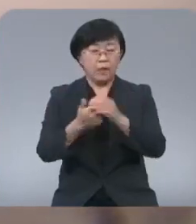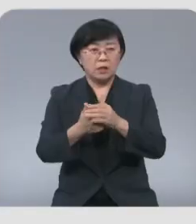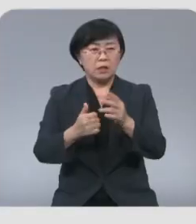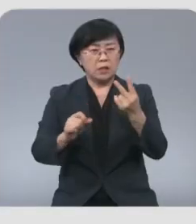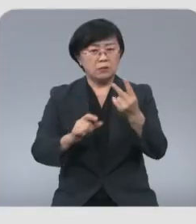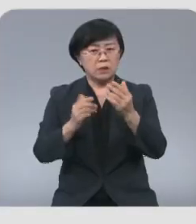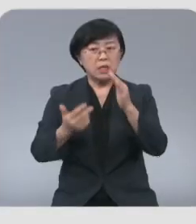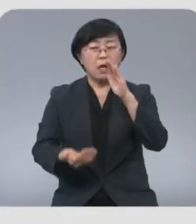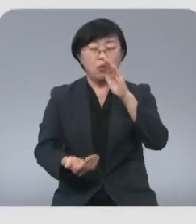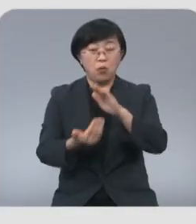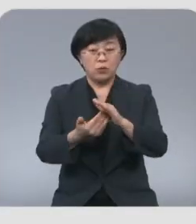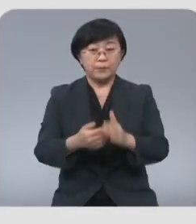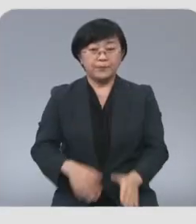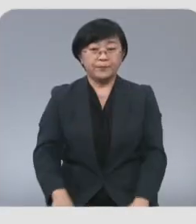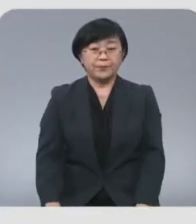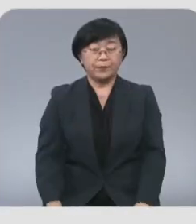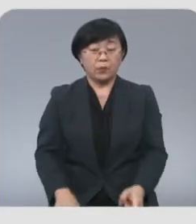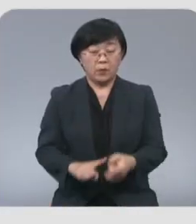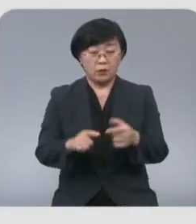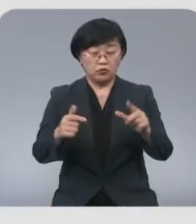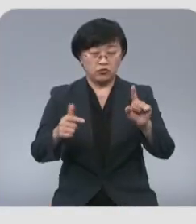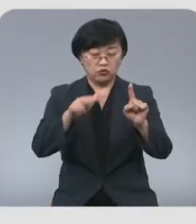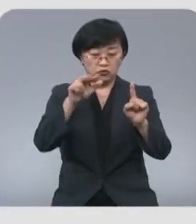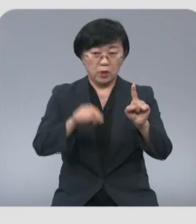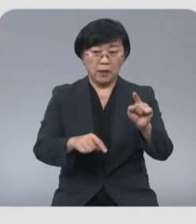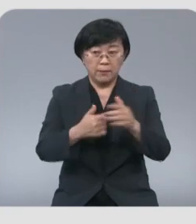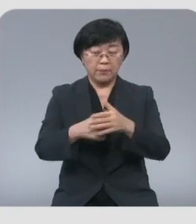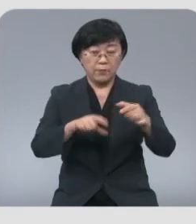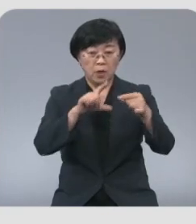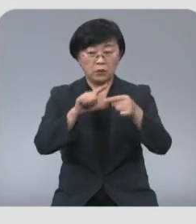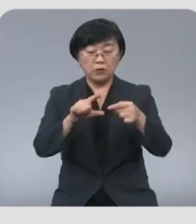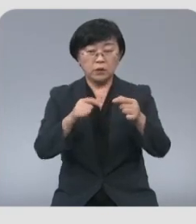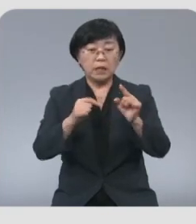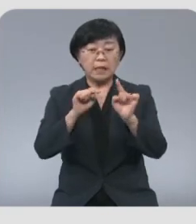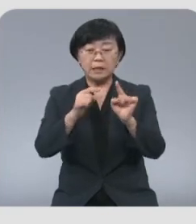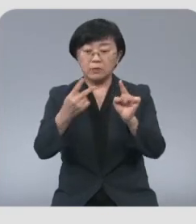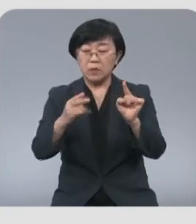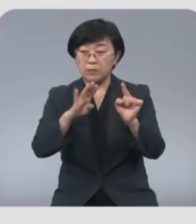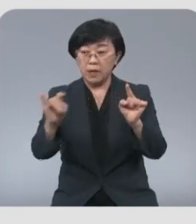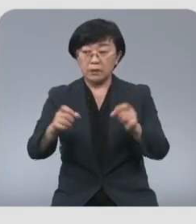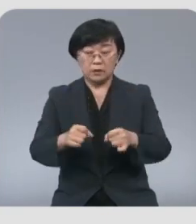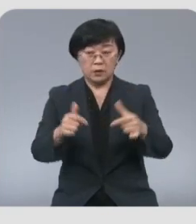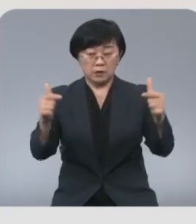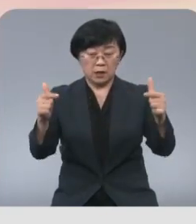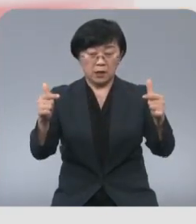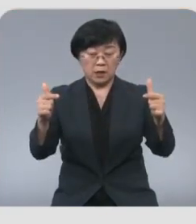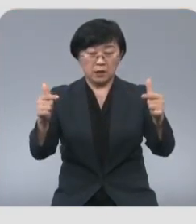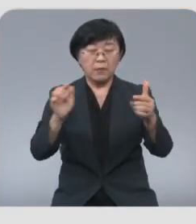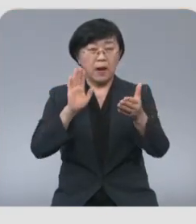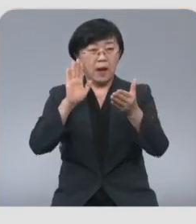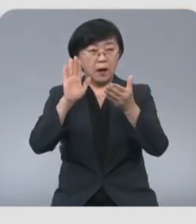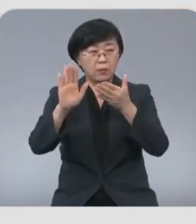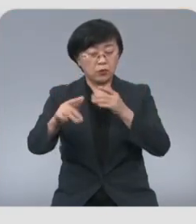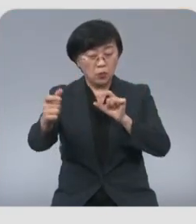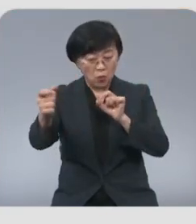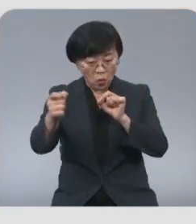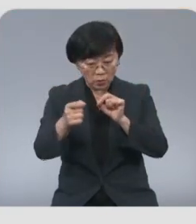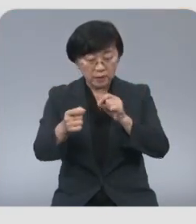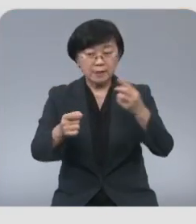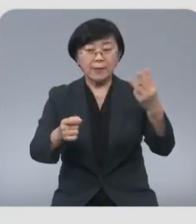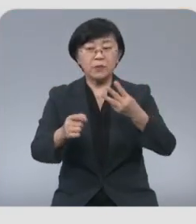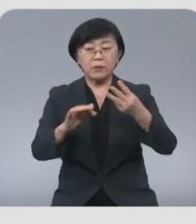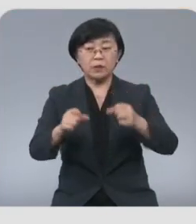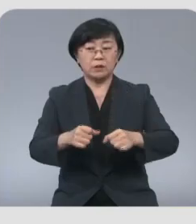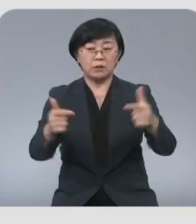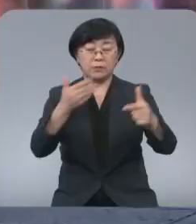최고치입니다. 이는 주간 평균 확진자가 1.2배씩 늘어난다는 걸 뜻하는데 조만간 3,000명대 확진자가 나올 거란